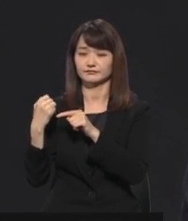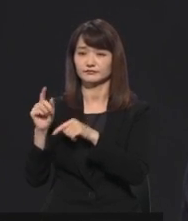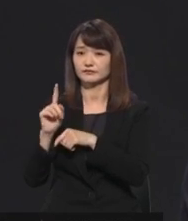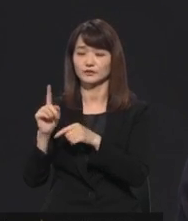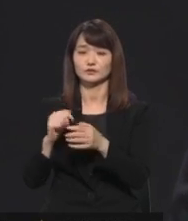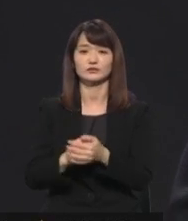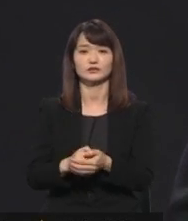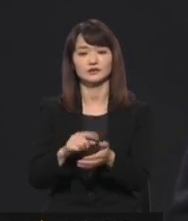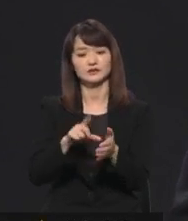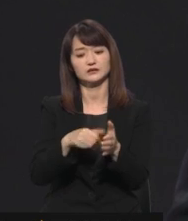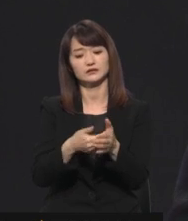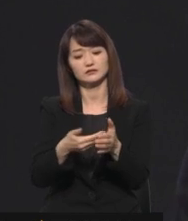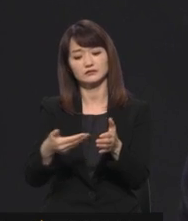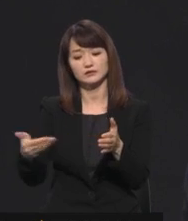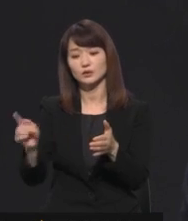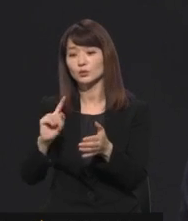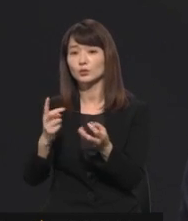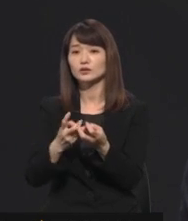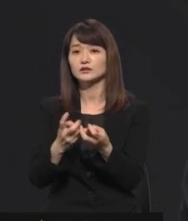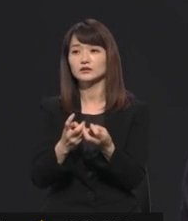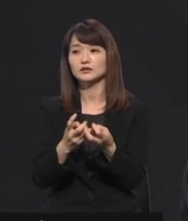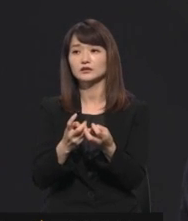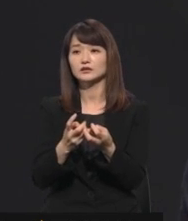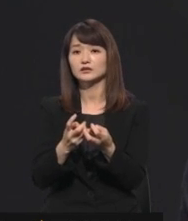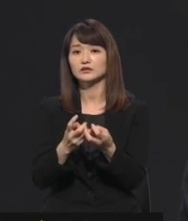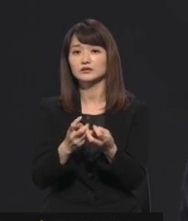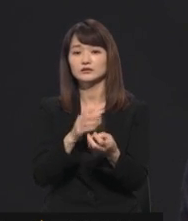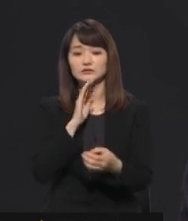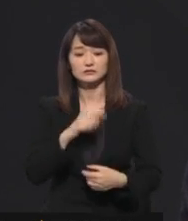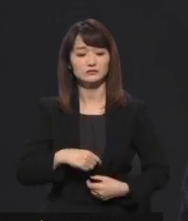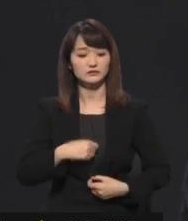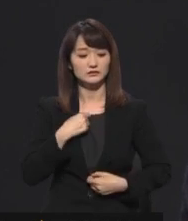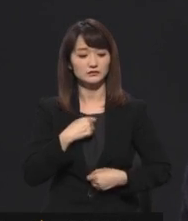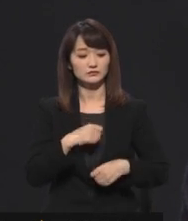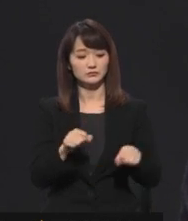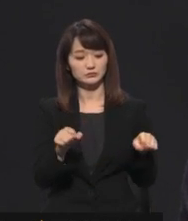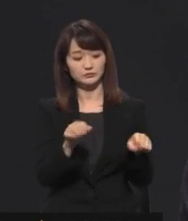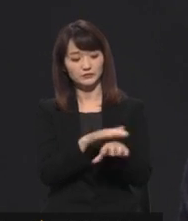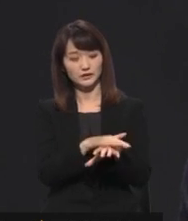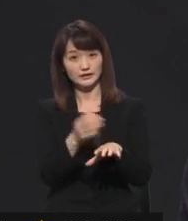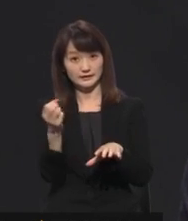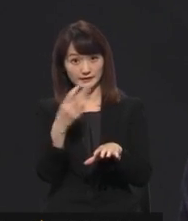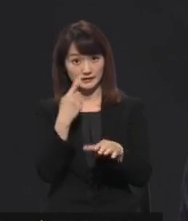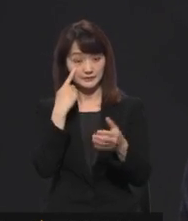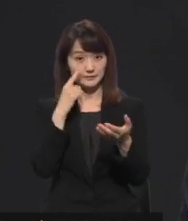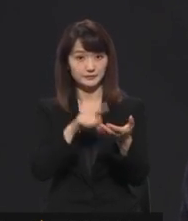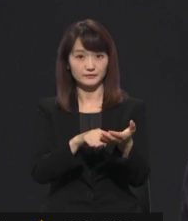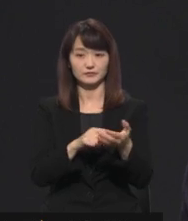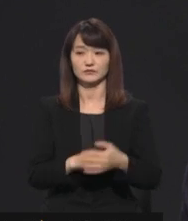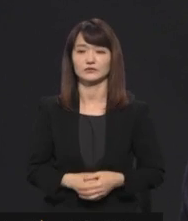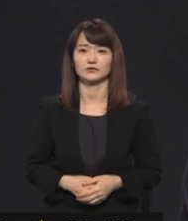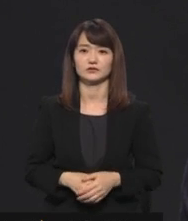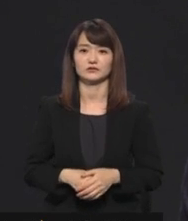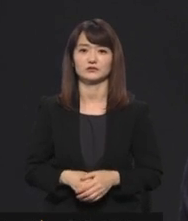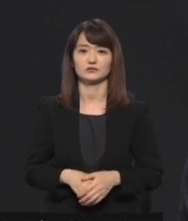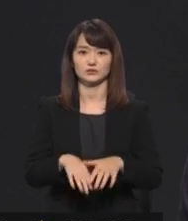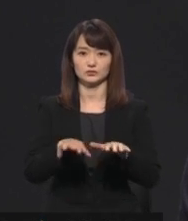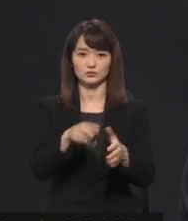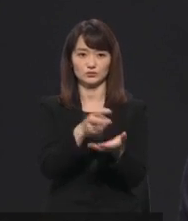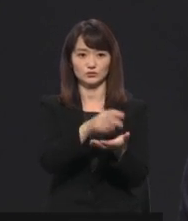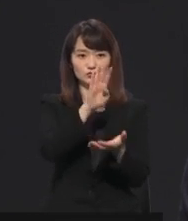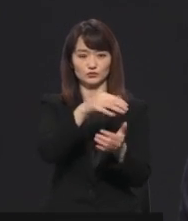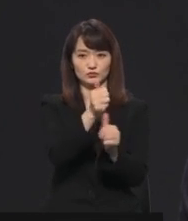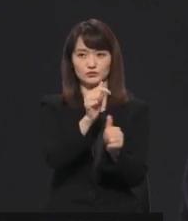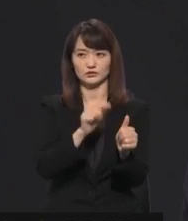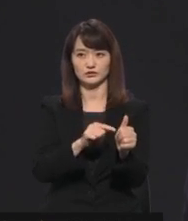시간이 조금 지나고 나면 언제든지 덮어 놓았던 지시 들어 다시 밝혀줍니다 오늘 보니까 이용구 전 법무부 차관이 집행유예